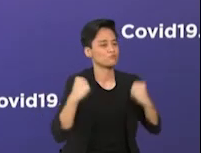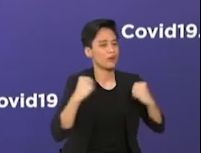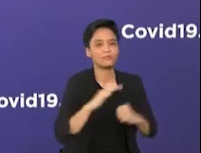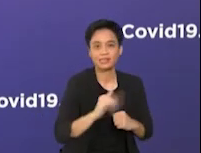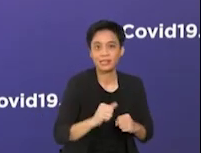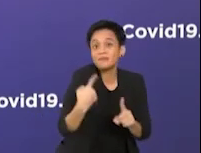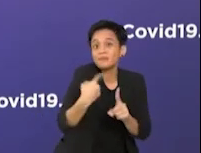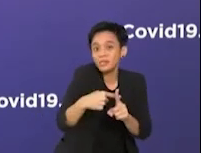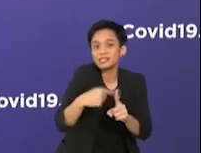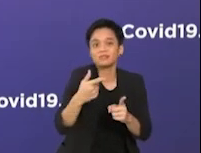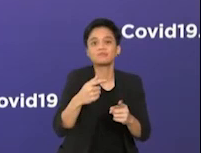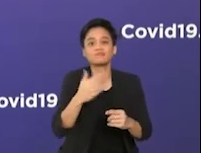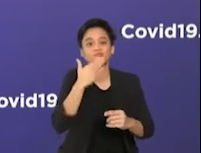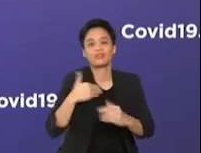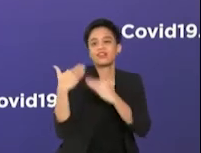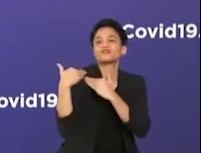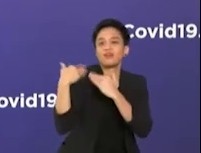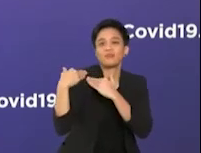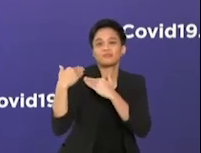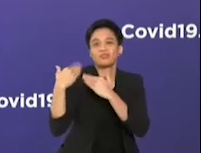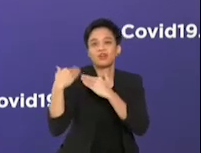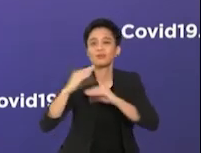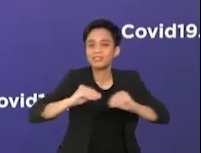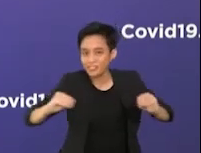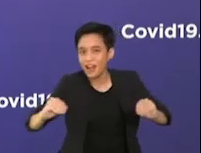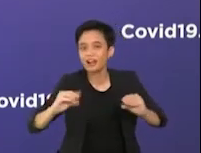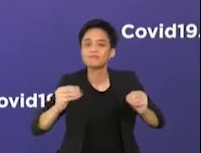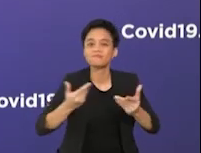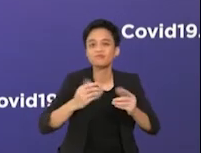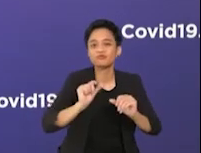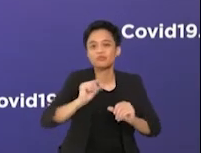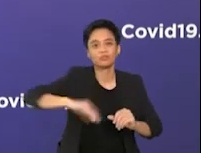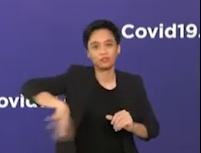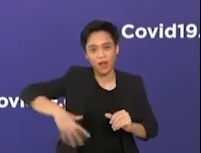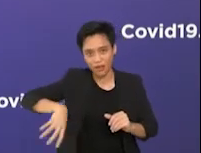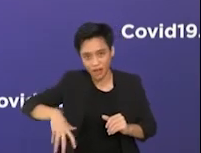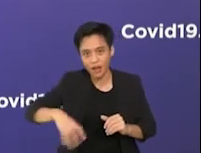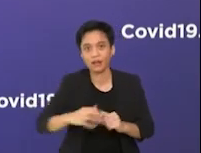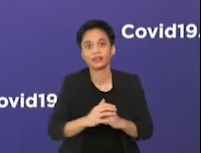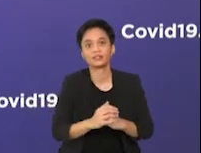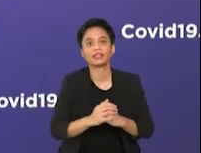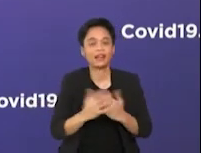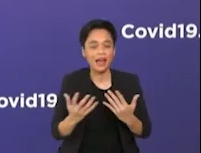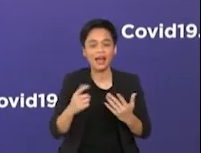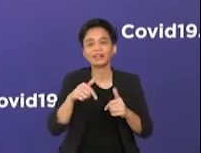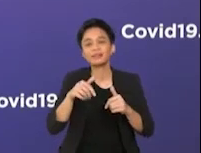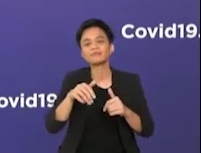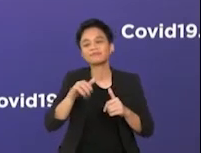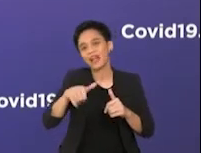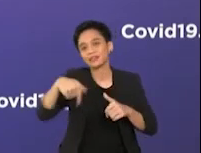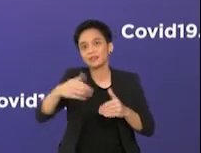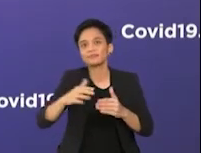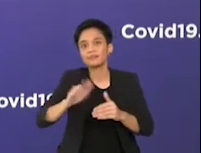tumpuan harapan dari keluarga Oleh karena itu secara selektif dalam rangka pspp tentunya